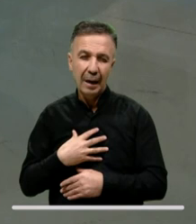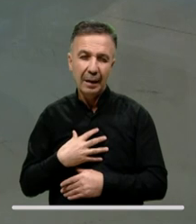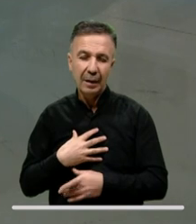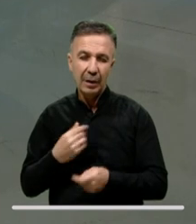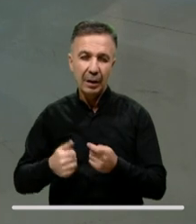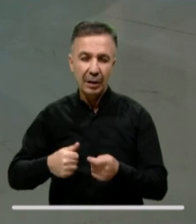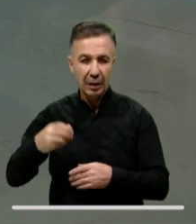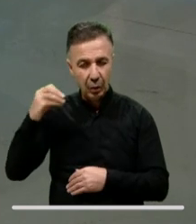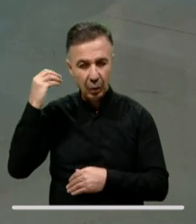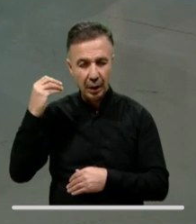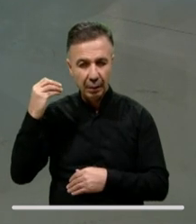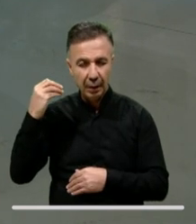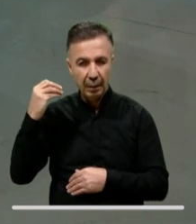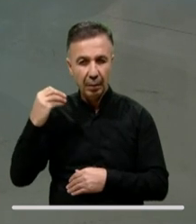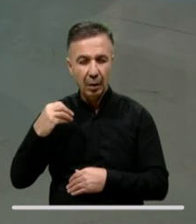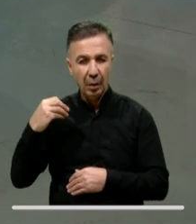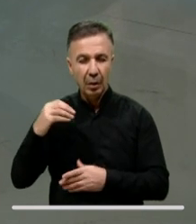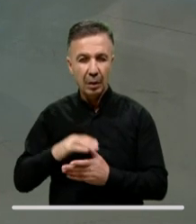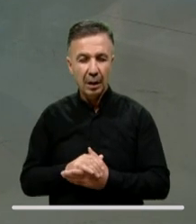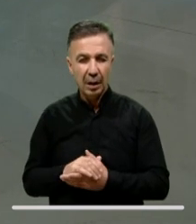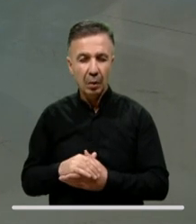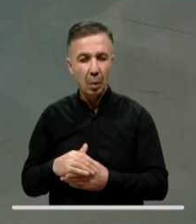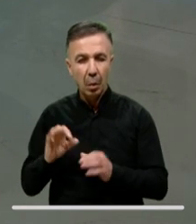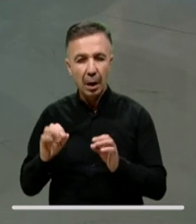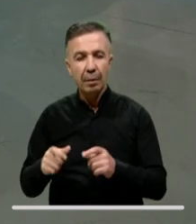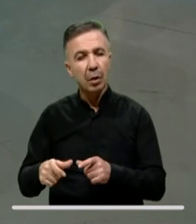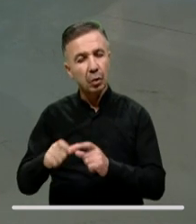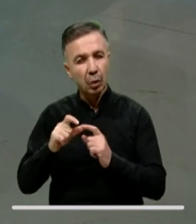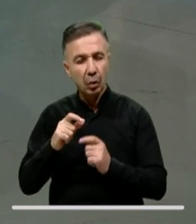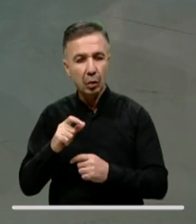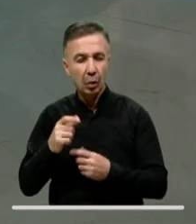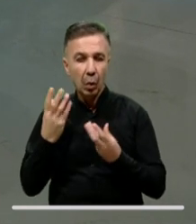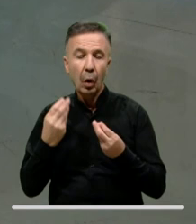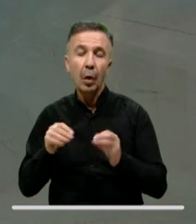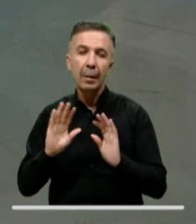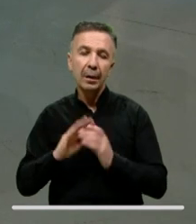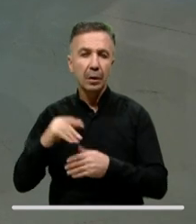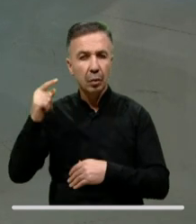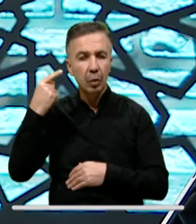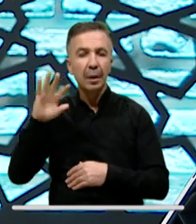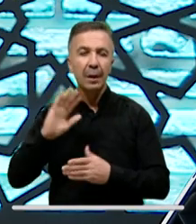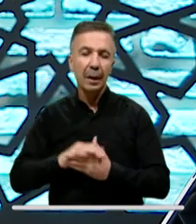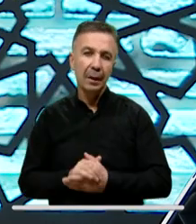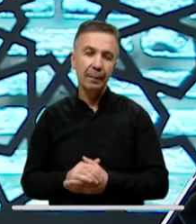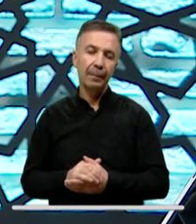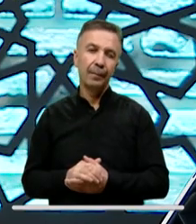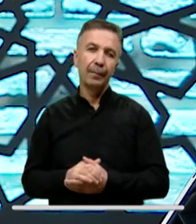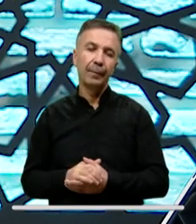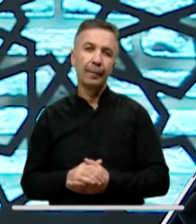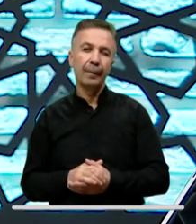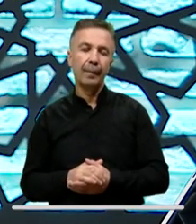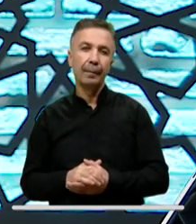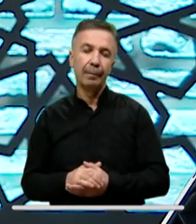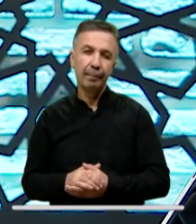da ilettik. Bu konuda böyle bir soru gelmediğini, düşünmediklerini. Yani öyle mi olsun?